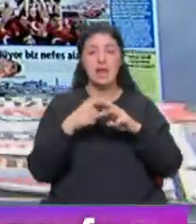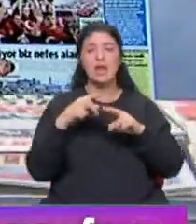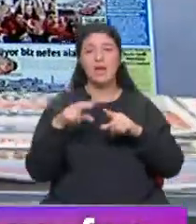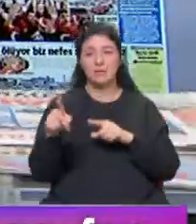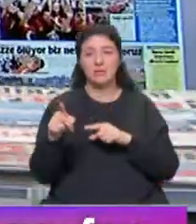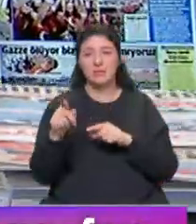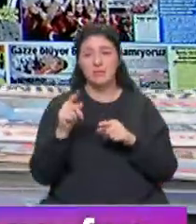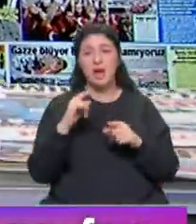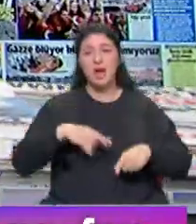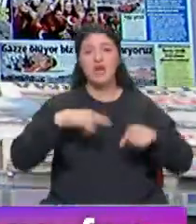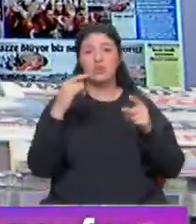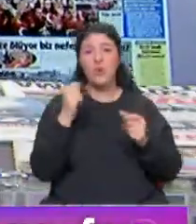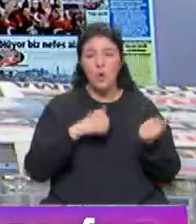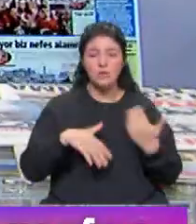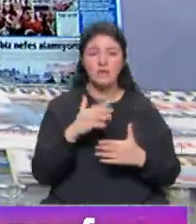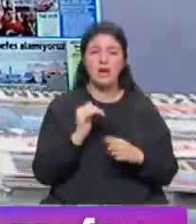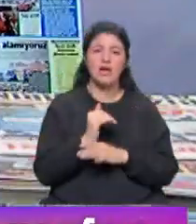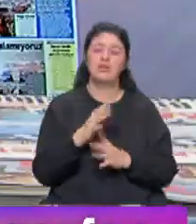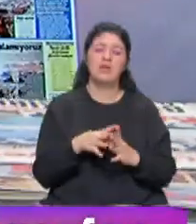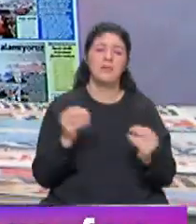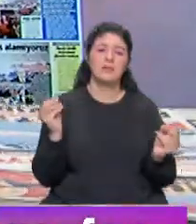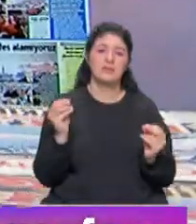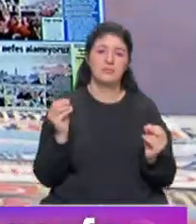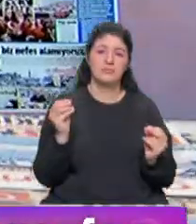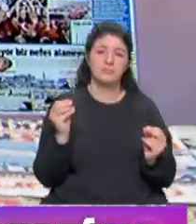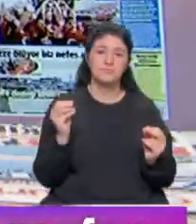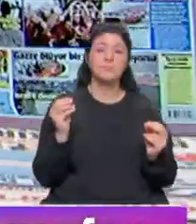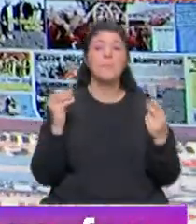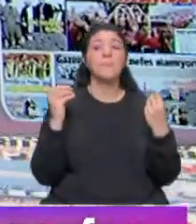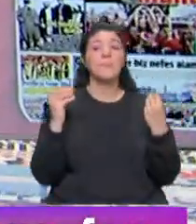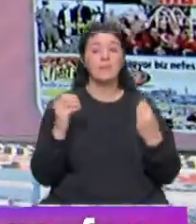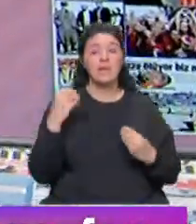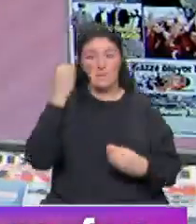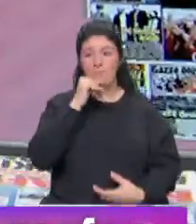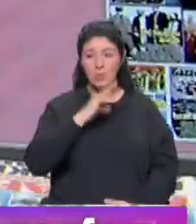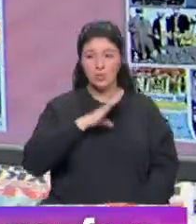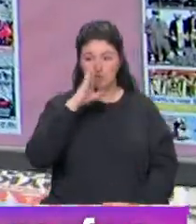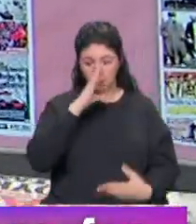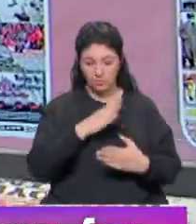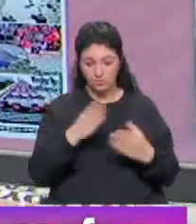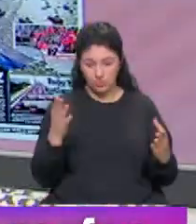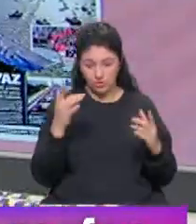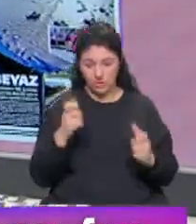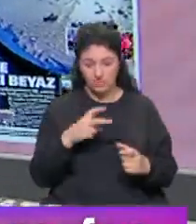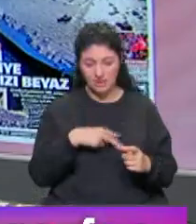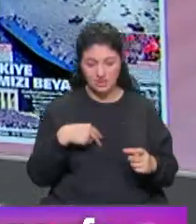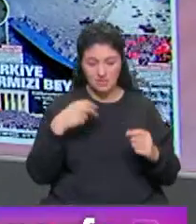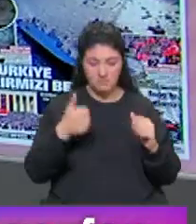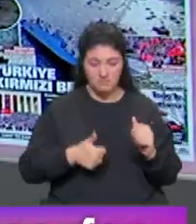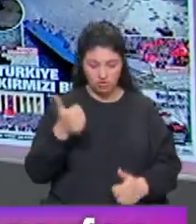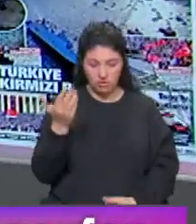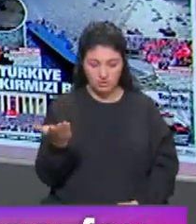Ertaş asansör faciasında hayatını kaybetmişti. Ekrem İmamoğlu, İstanbul Büyükşehir Belediyesi'nin